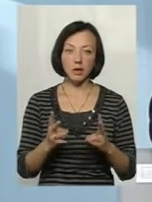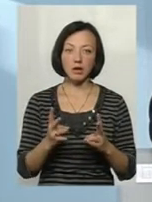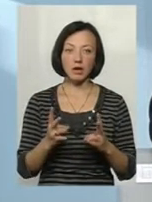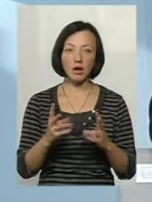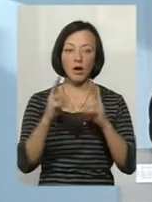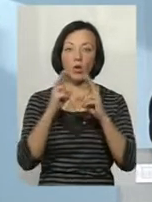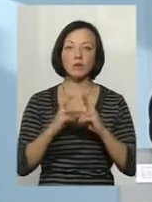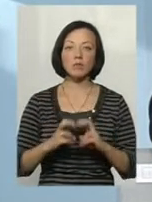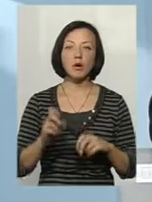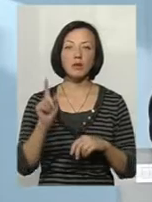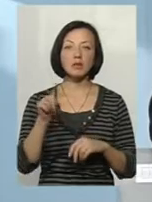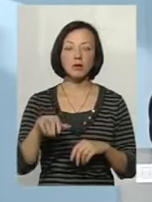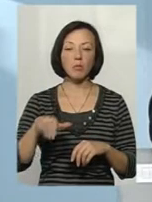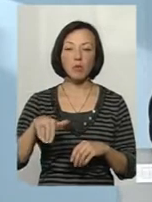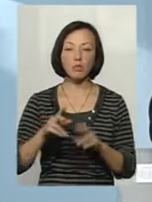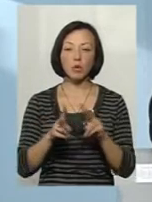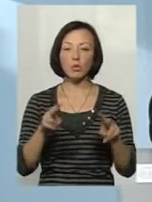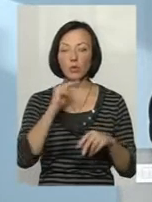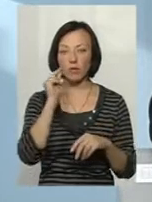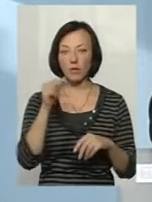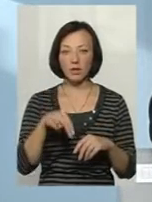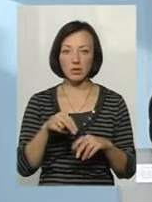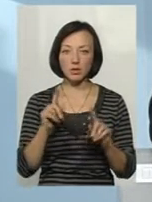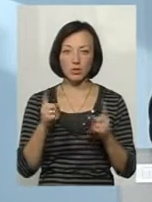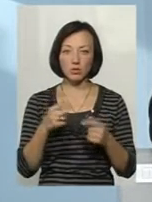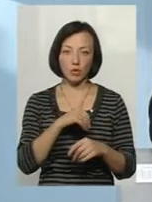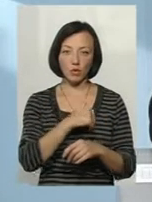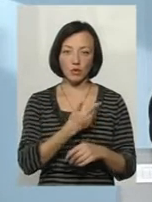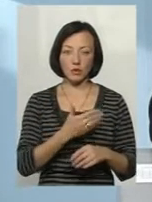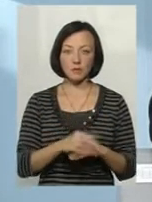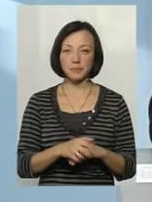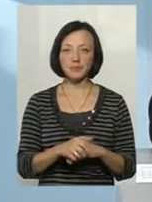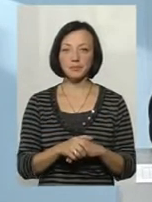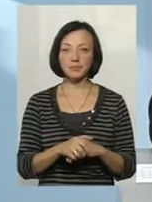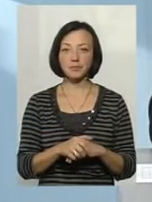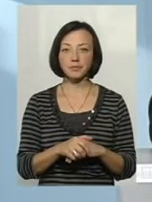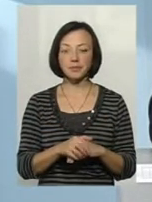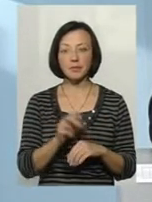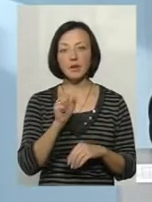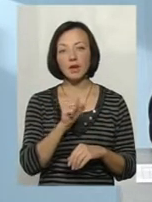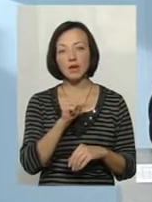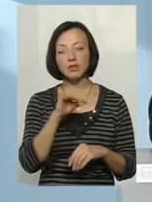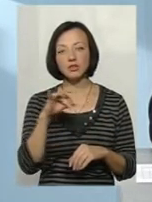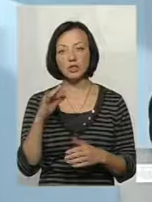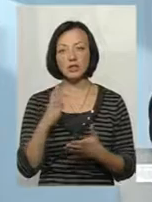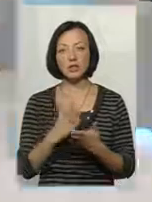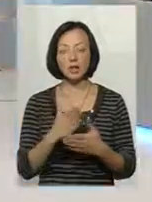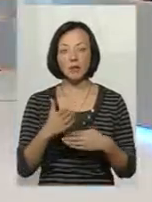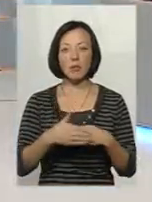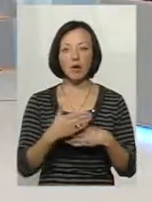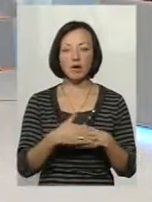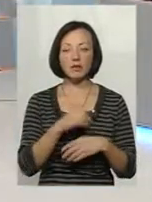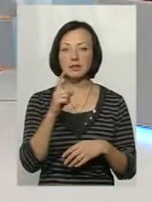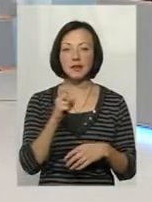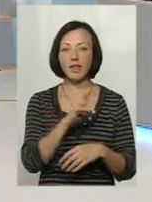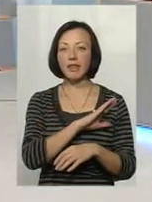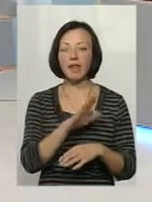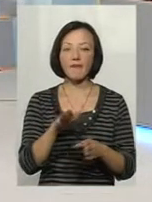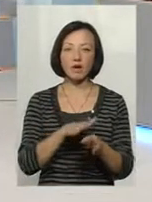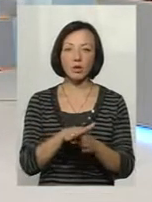розбиратися потім, хто ж винен, якось не дуже хочеться. Леоніде Михайловичу, а чи є покарання за